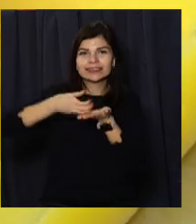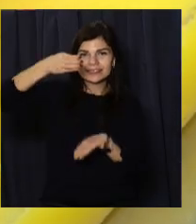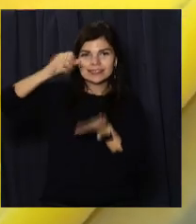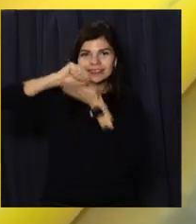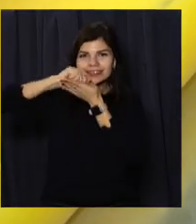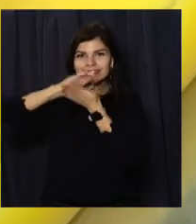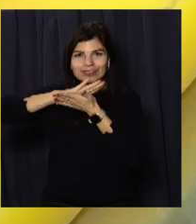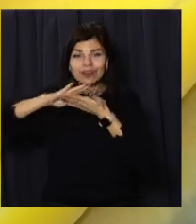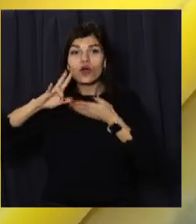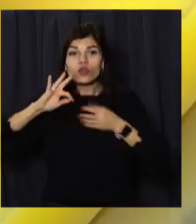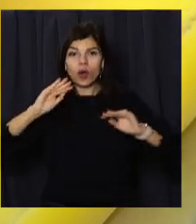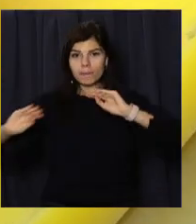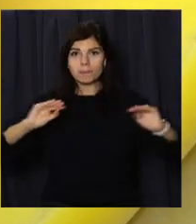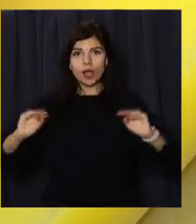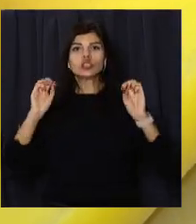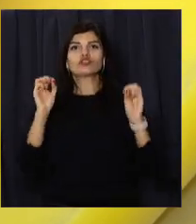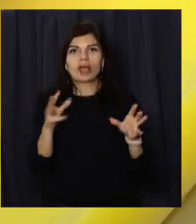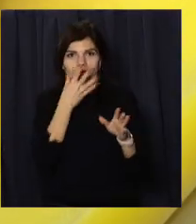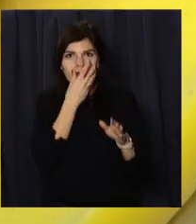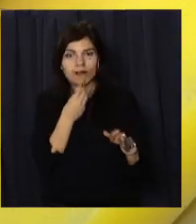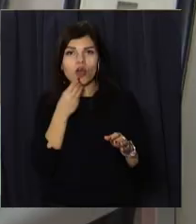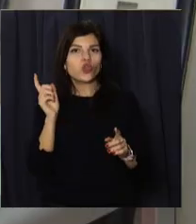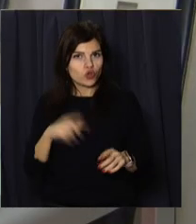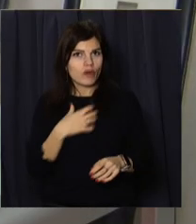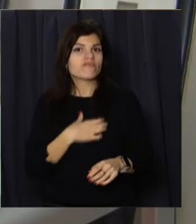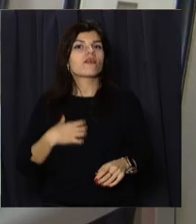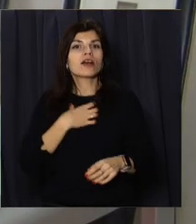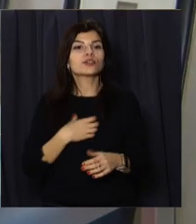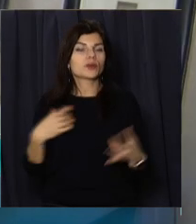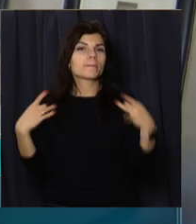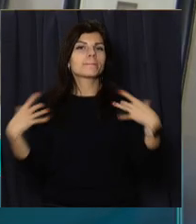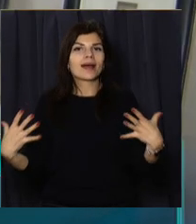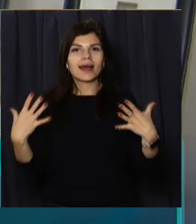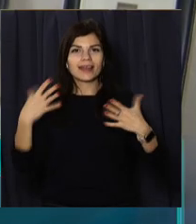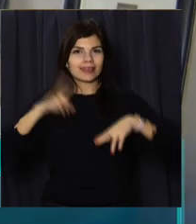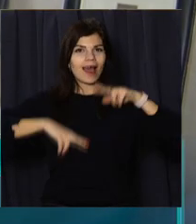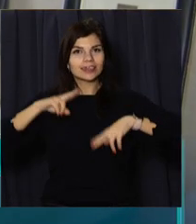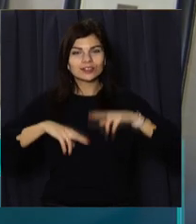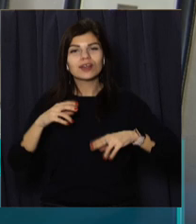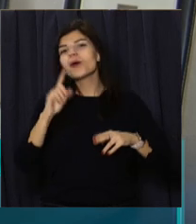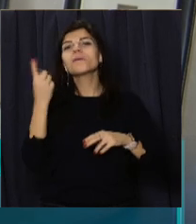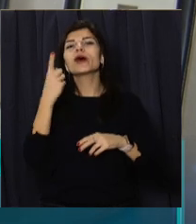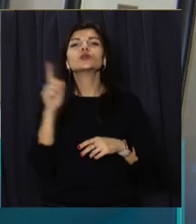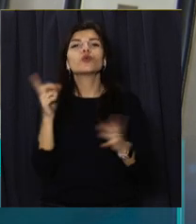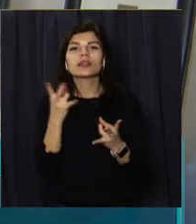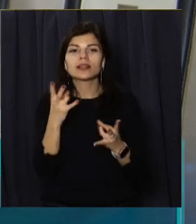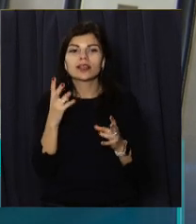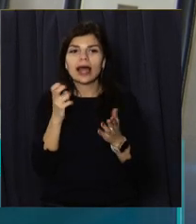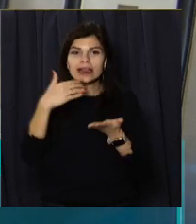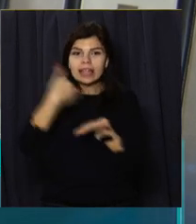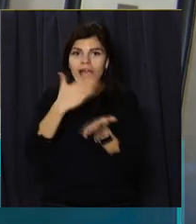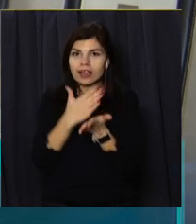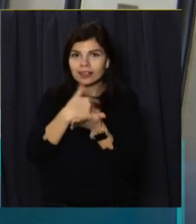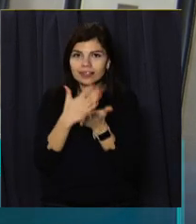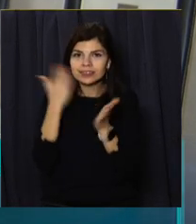– нарізка. З нею стіл матиме більш виграшний вигляд. Для того, щоб зробити красиву фруктову нарізку, нам не потрібні